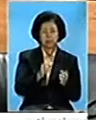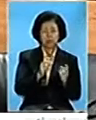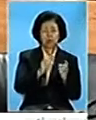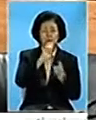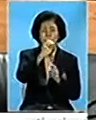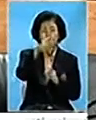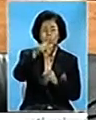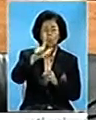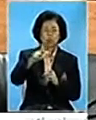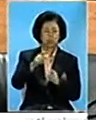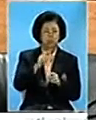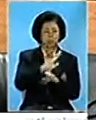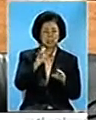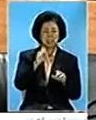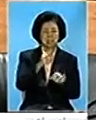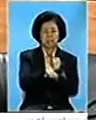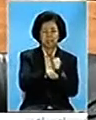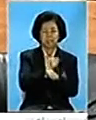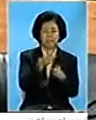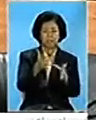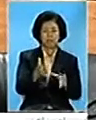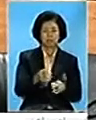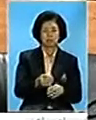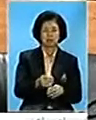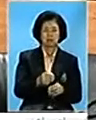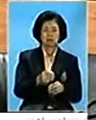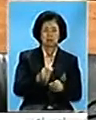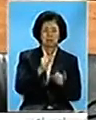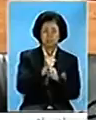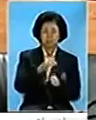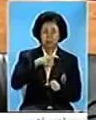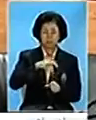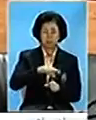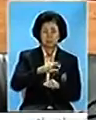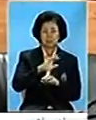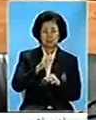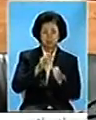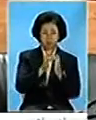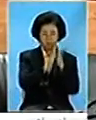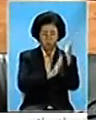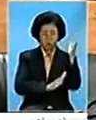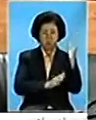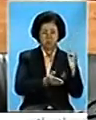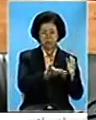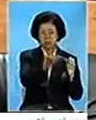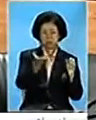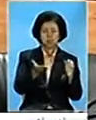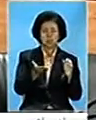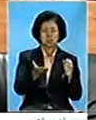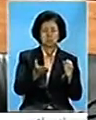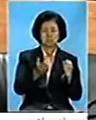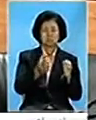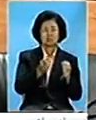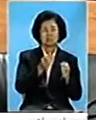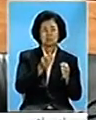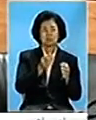ม่ใช่ว่าเสียงส่วนใหญ่บอกว่าไม่ผิดกฎหมายมันก็จะทำให้ความรู้สึกของคนทั้งประเทศบอกว่าเอาละถ้าเสียงส่วนใหญ่บอกอันนี้ไม่ผิดกฎหมายก็ควร